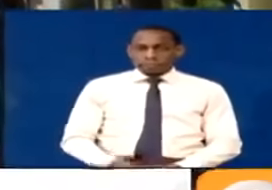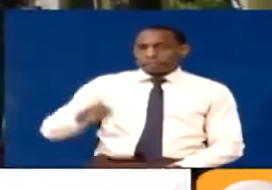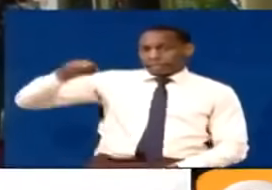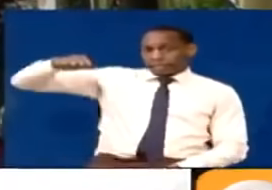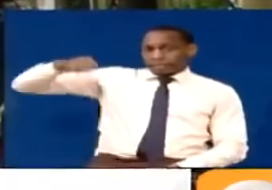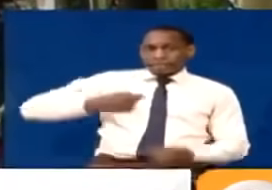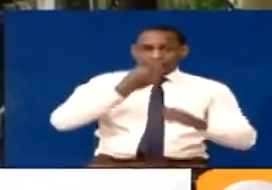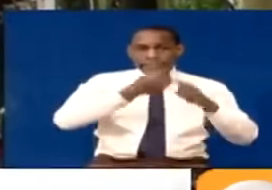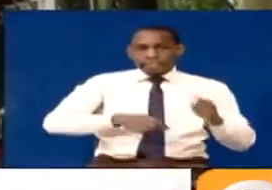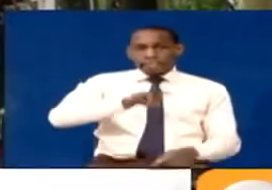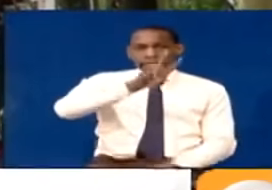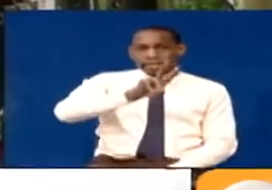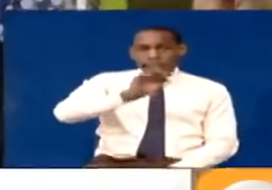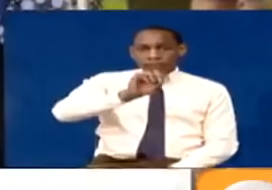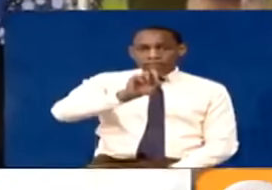Bajeti ya mwaka wa